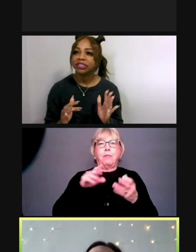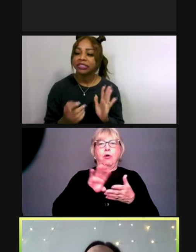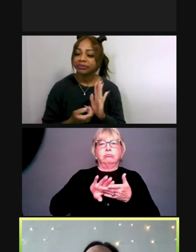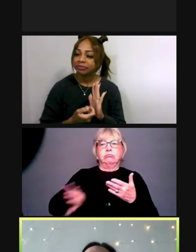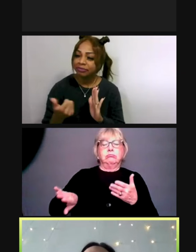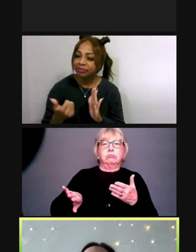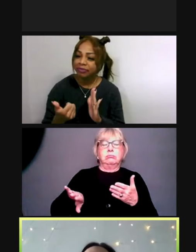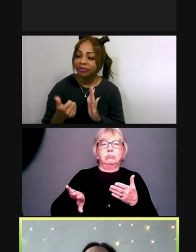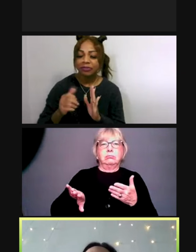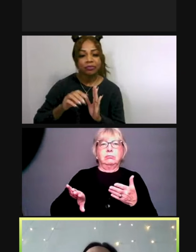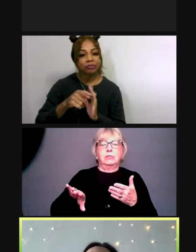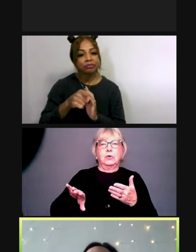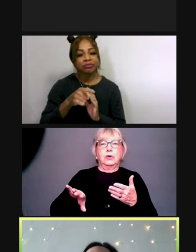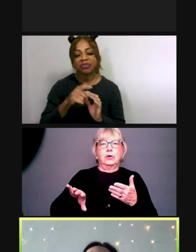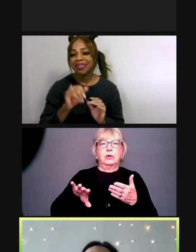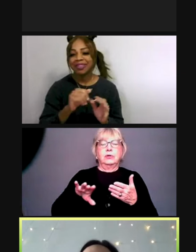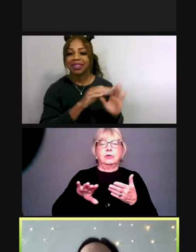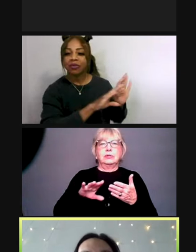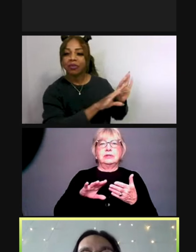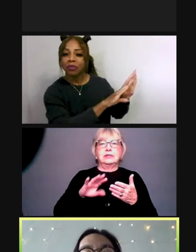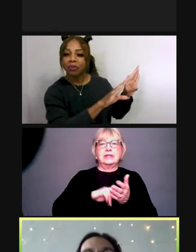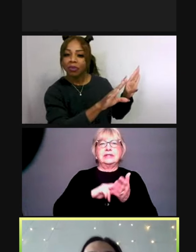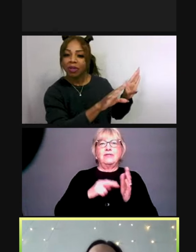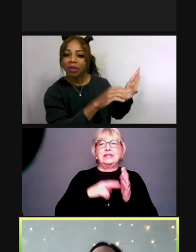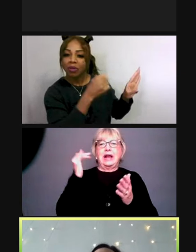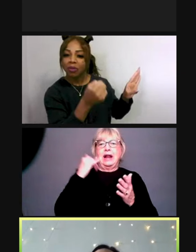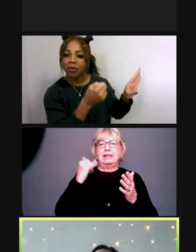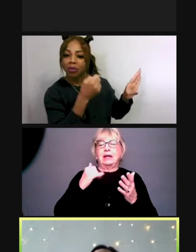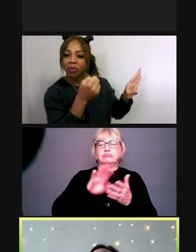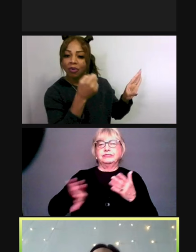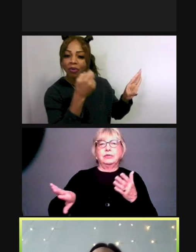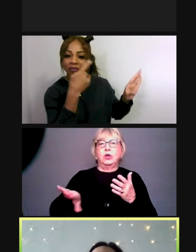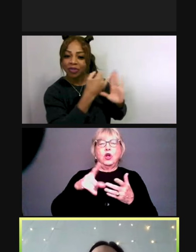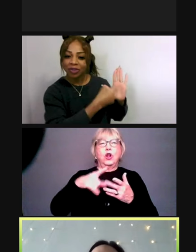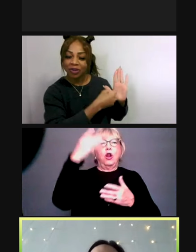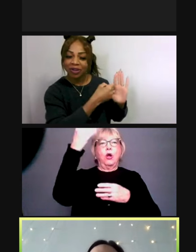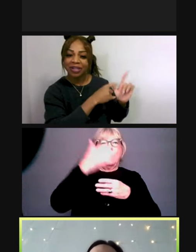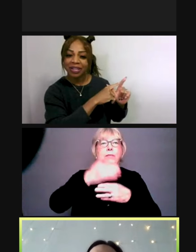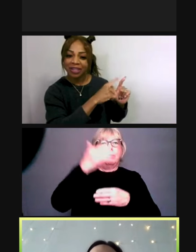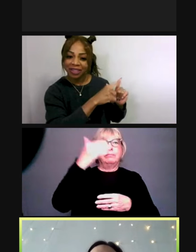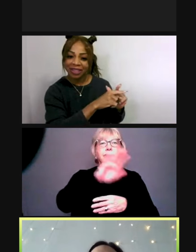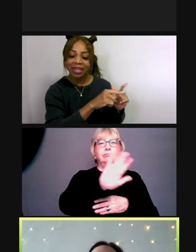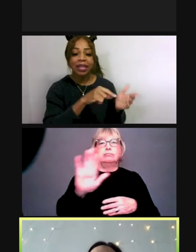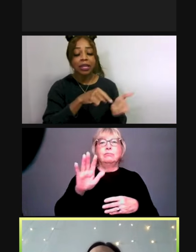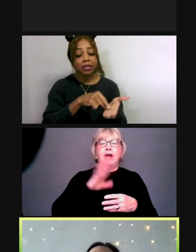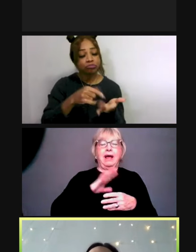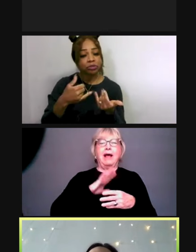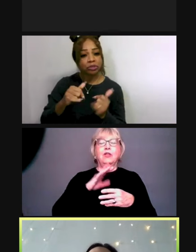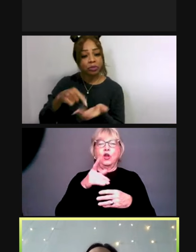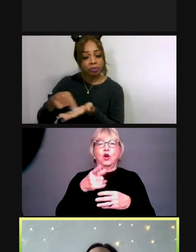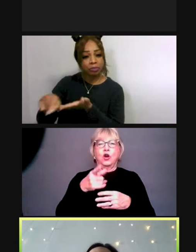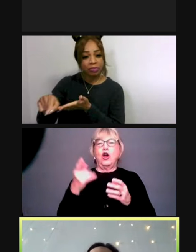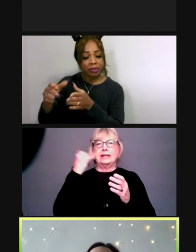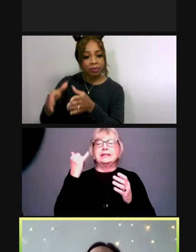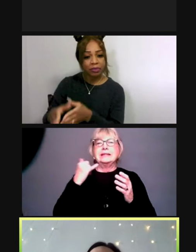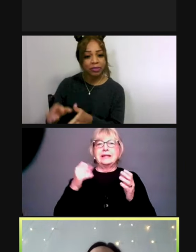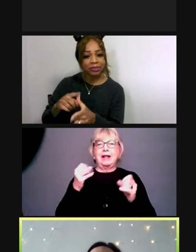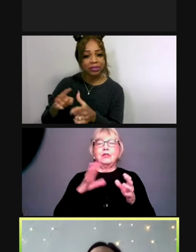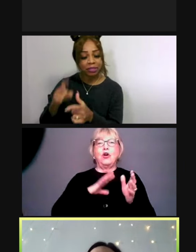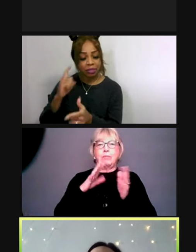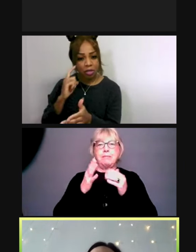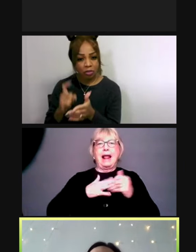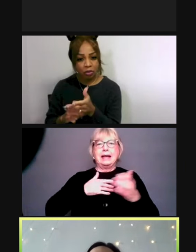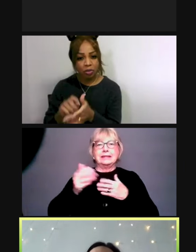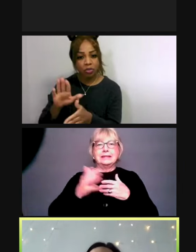et donc d'enlever toute trace de cet artiste, ce mur lui a, contraire, réservé un espace. Et l'artiste a aussi reçu une partie